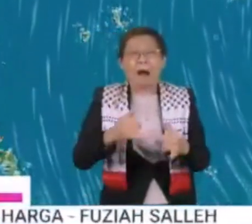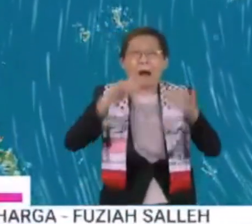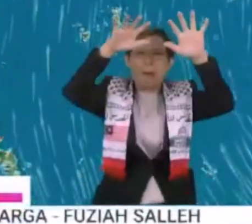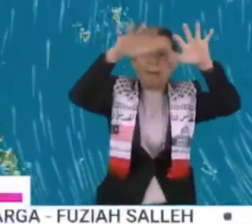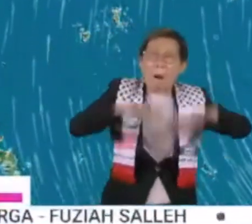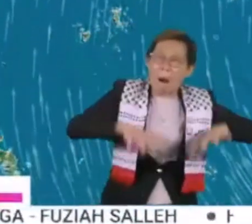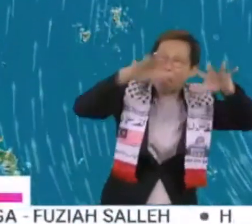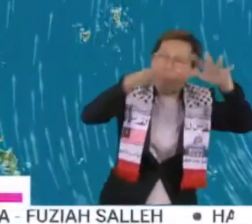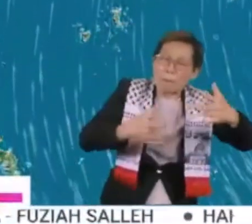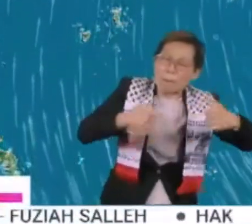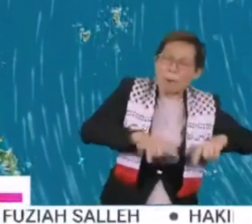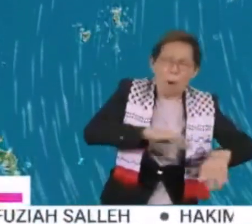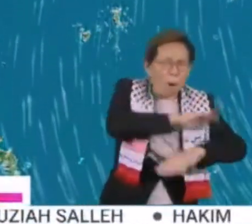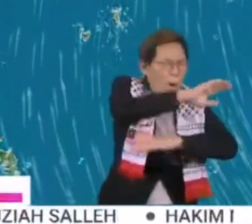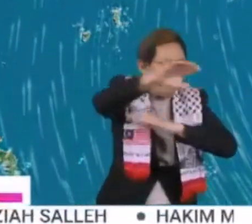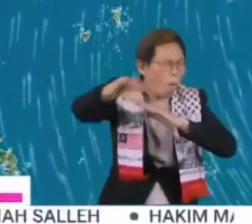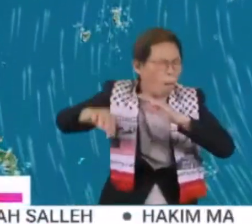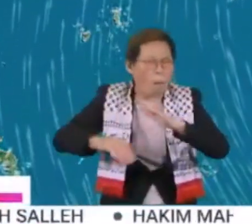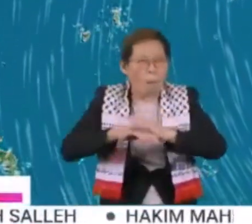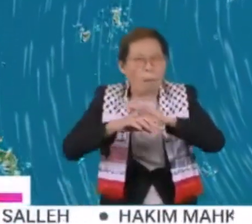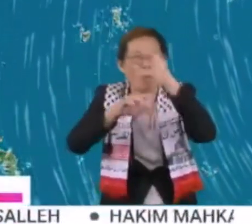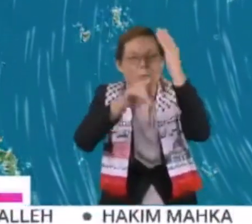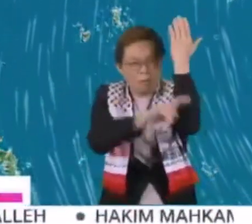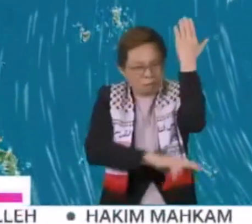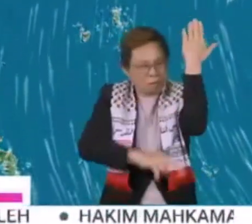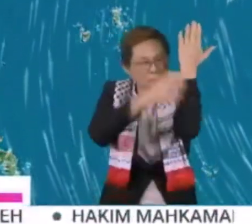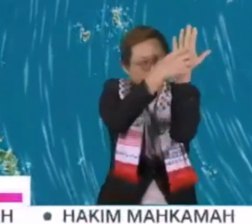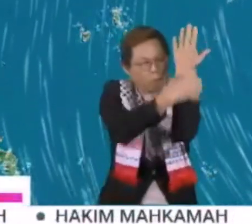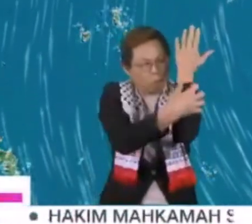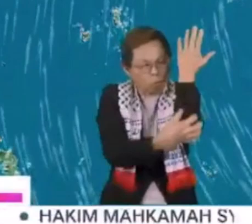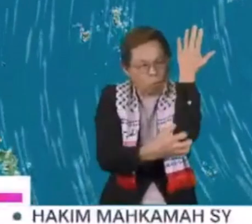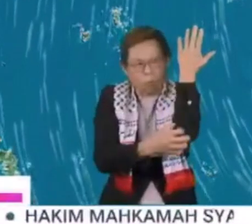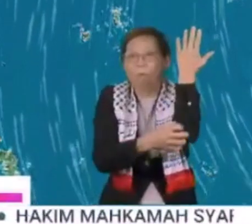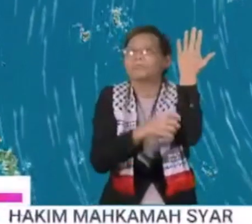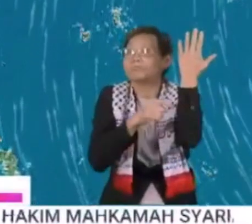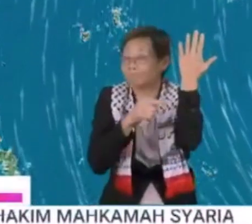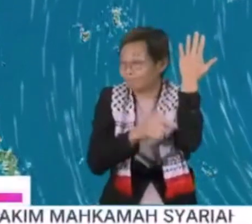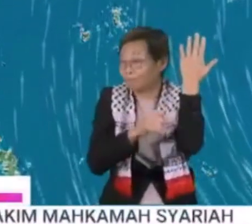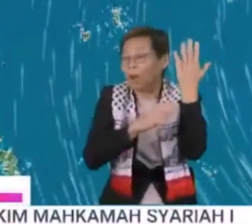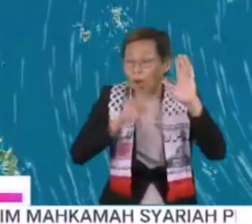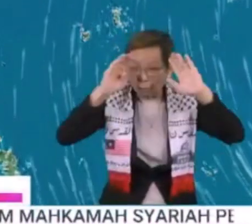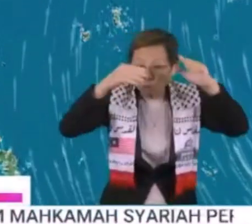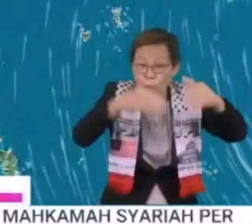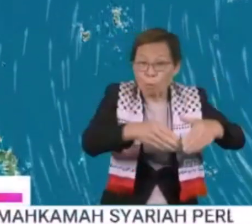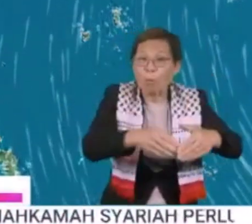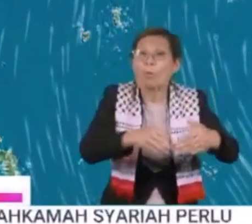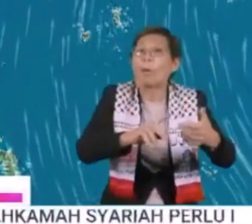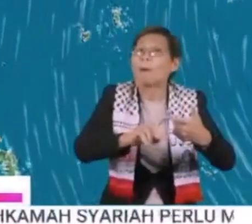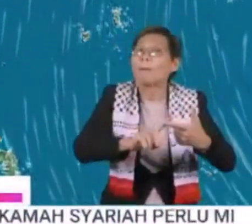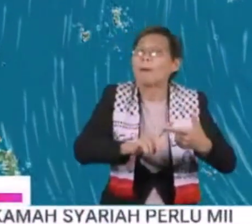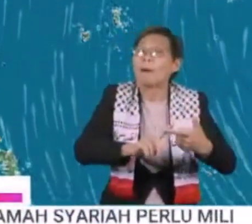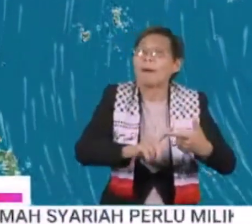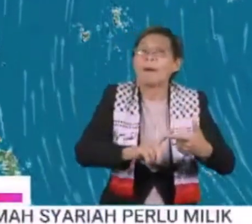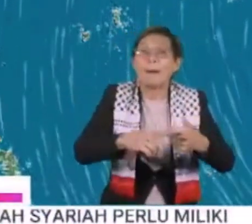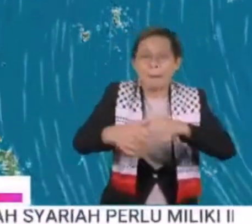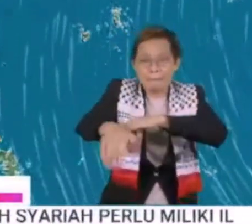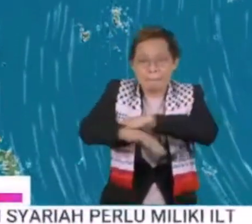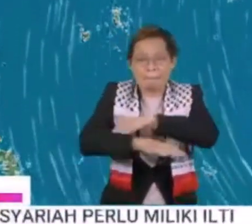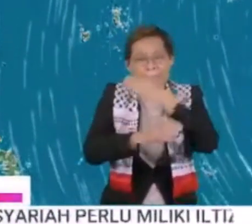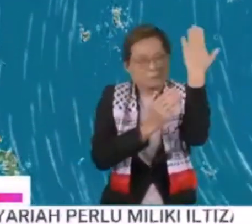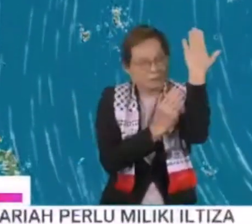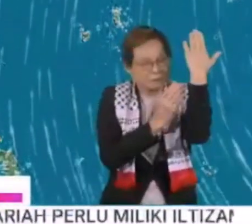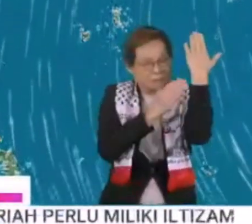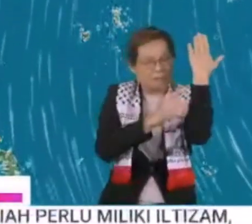sedang berlaku di hampir kesemua negeri di semenanjung Malaysia. Dan ianya lebih tertumpu di bahagian pedalaman dan juga pantai